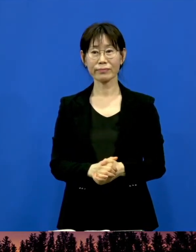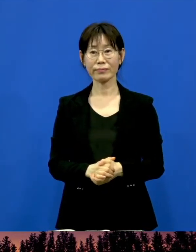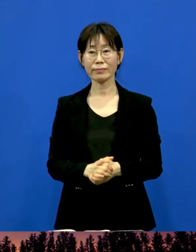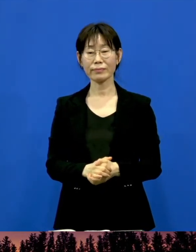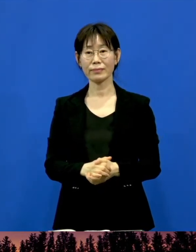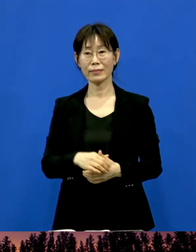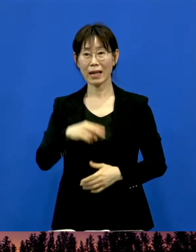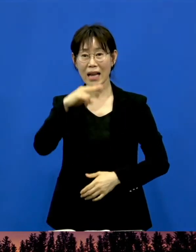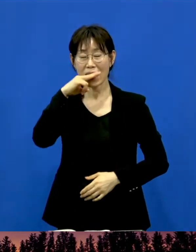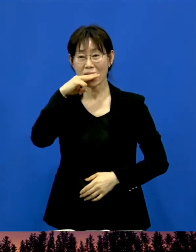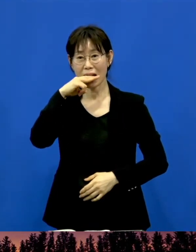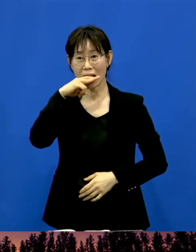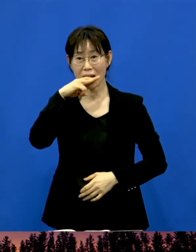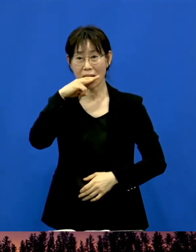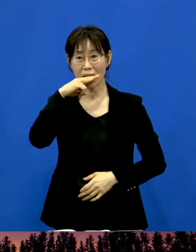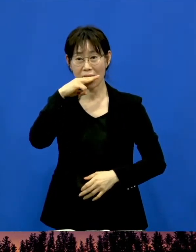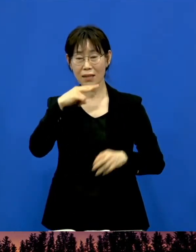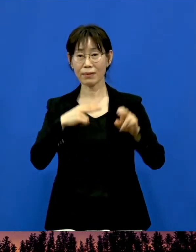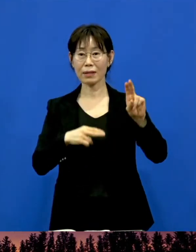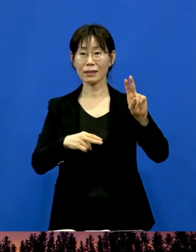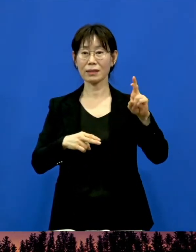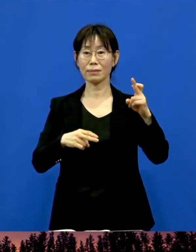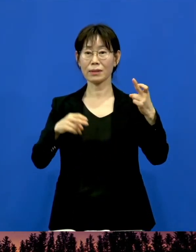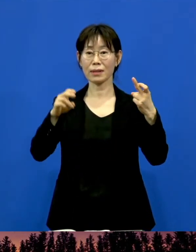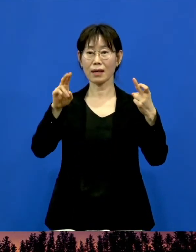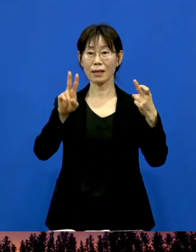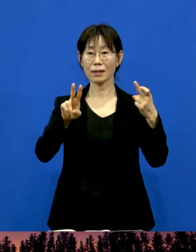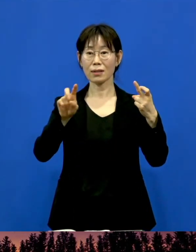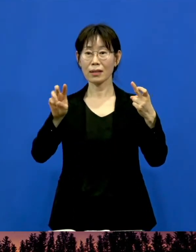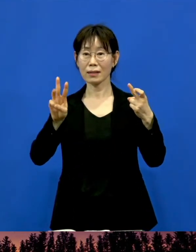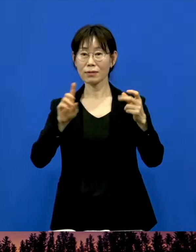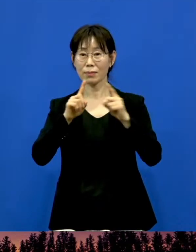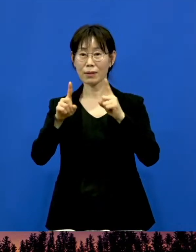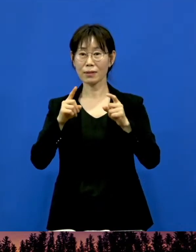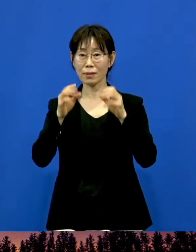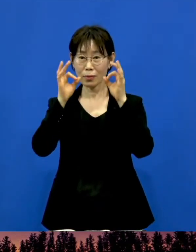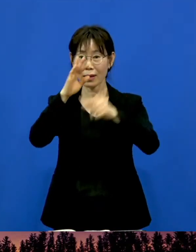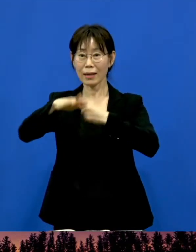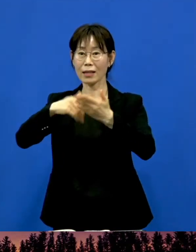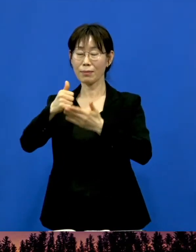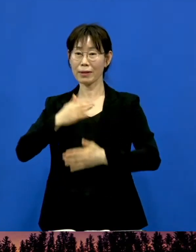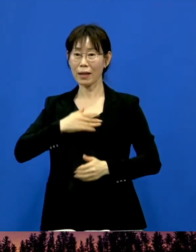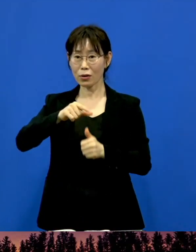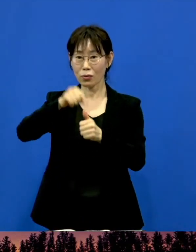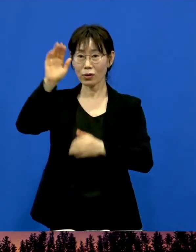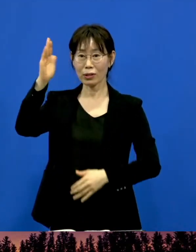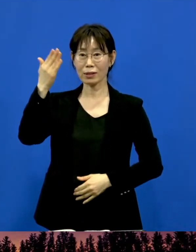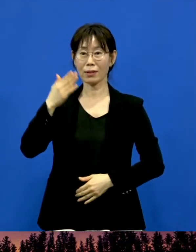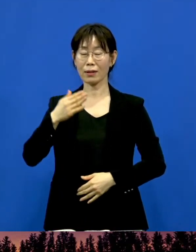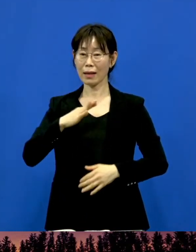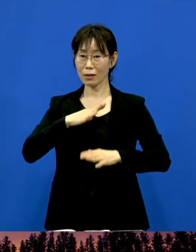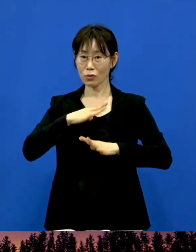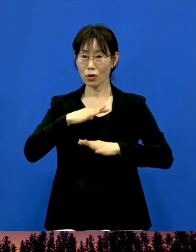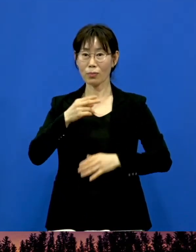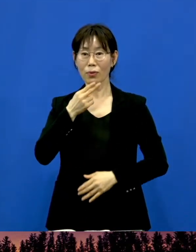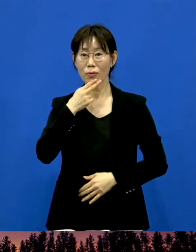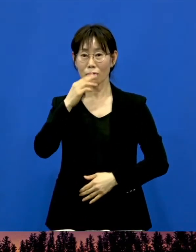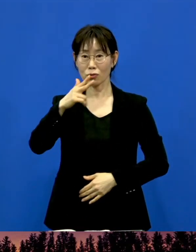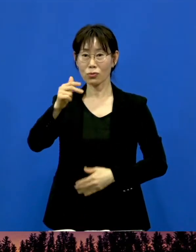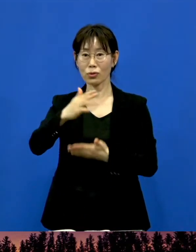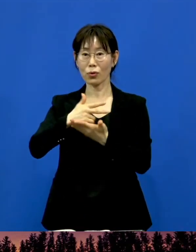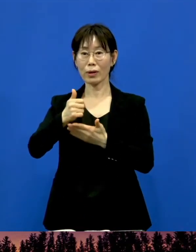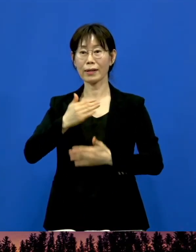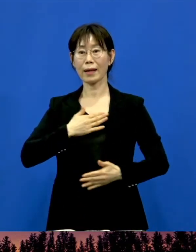이사야 12장 2절로 3절에 보니까, 보라, 하나님은 나의 구원이시라. 내가 신뢰하고 두려움이 없으리니 주 여호와는 나의 힘이시며